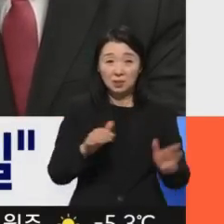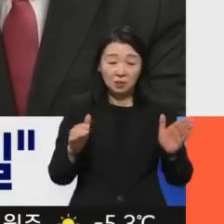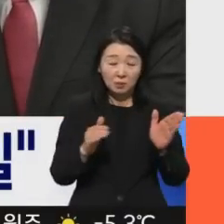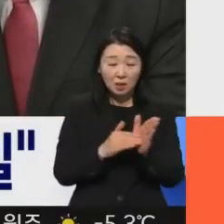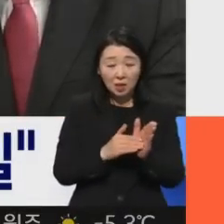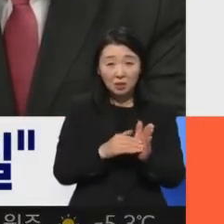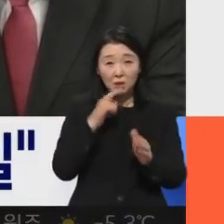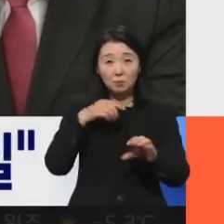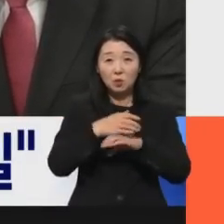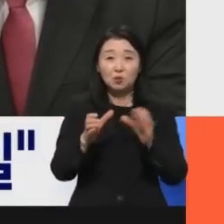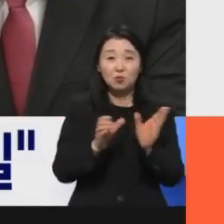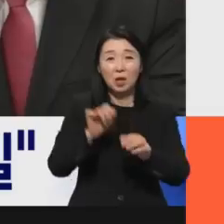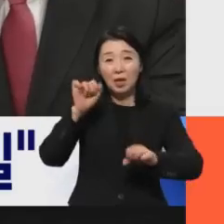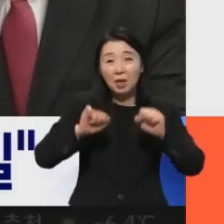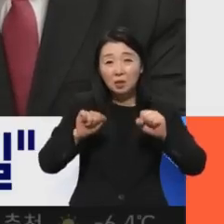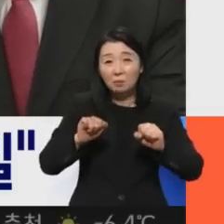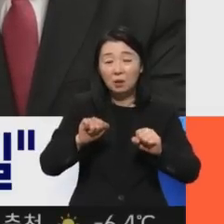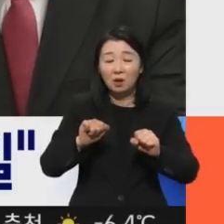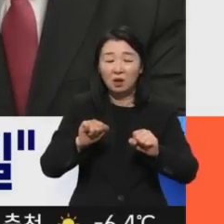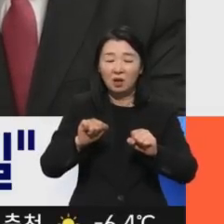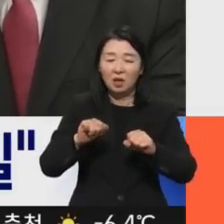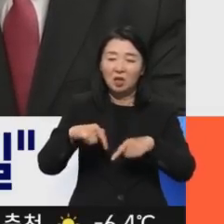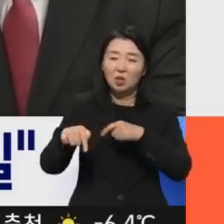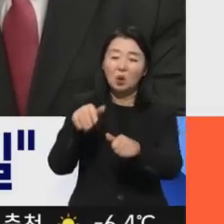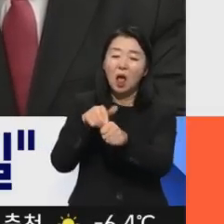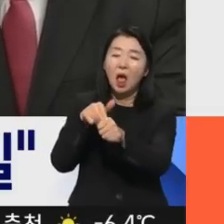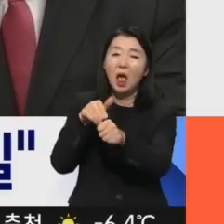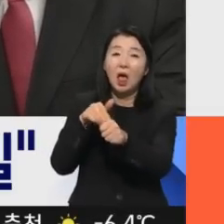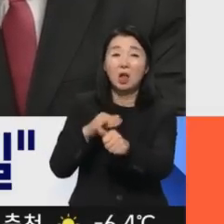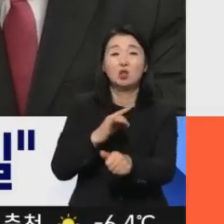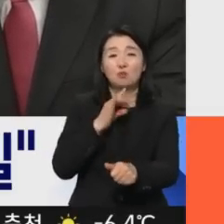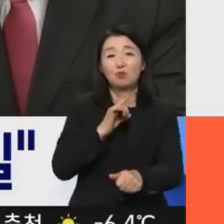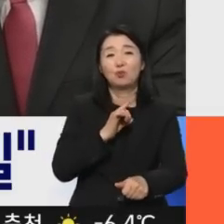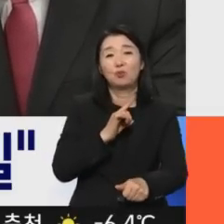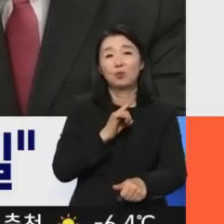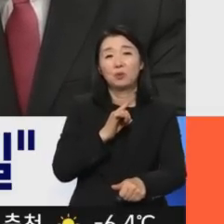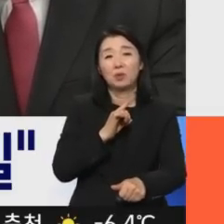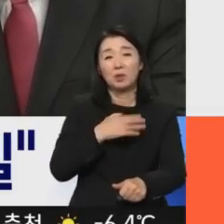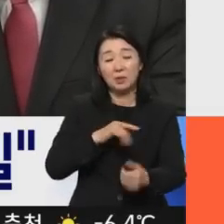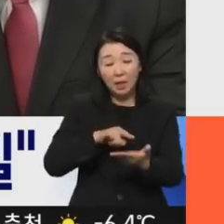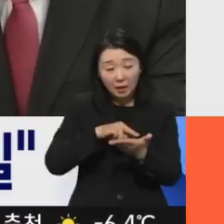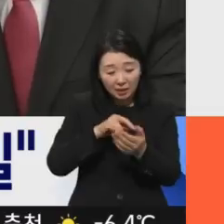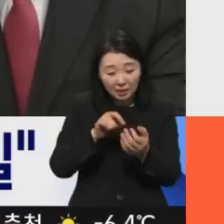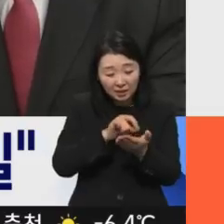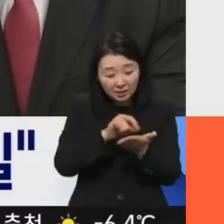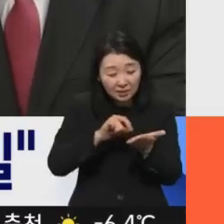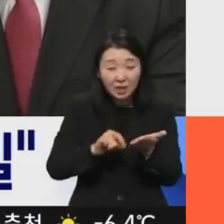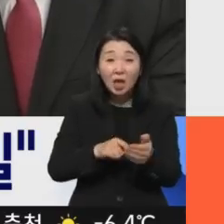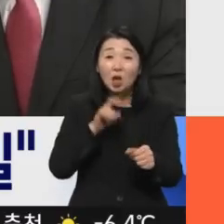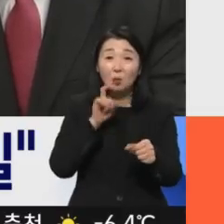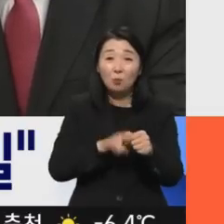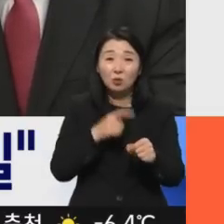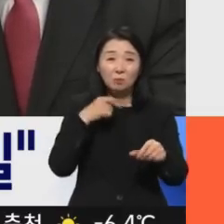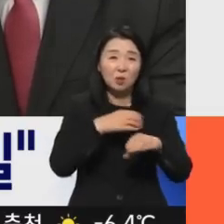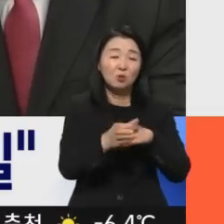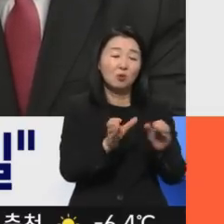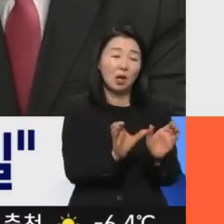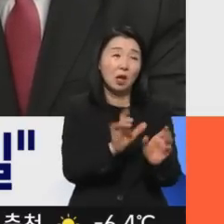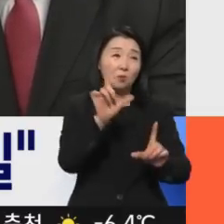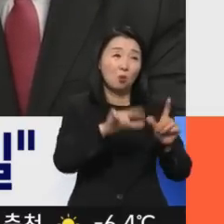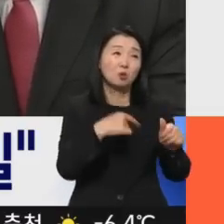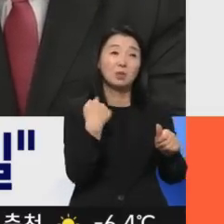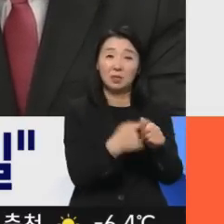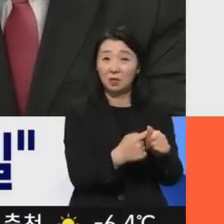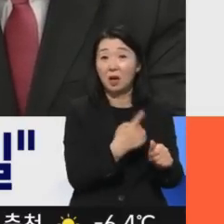지금까지 보인 민주당의 행태는 오로지 정권 흔들기로 일관했던 것 아니냐면서 내 글의 취지는 그런 민주당의 행태를 지적한